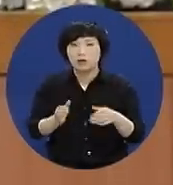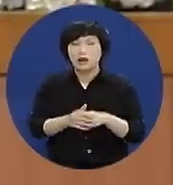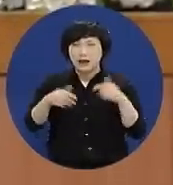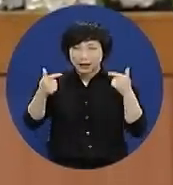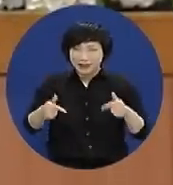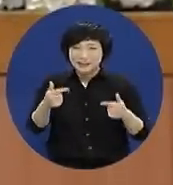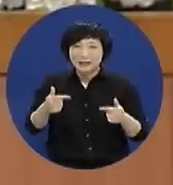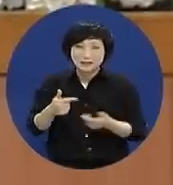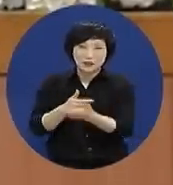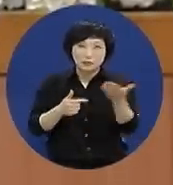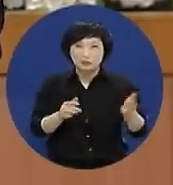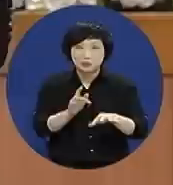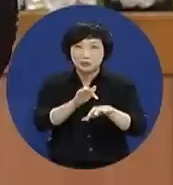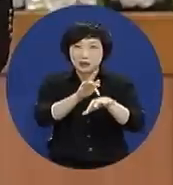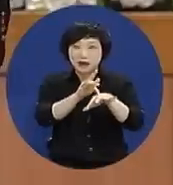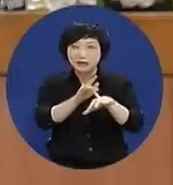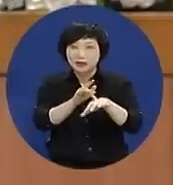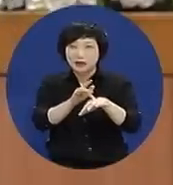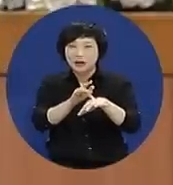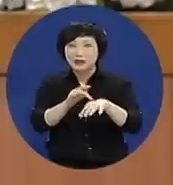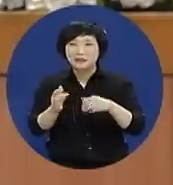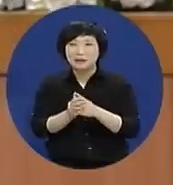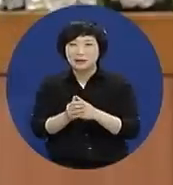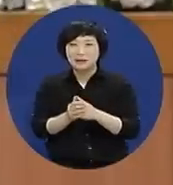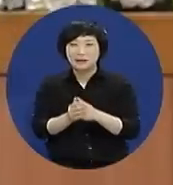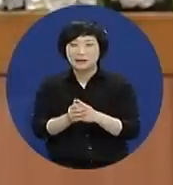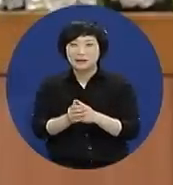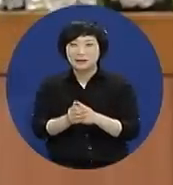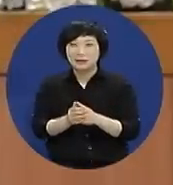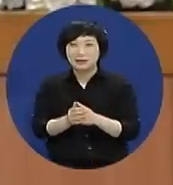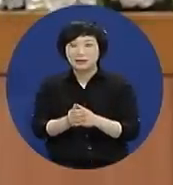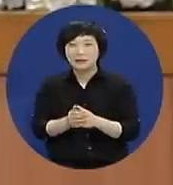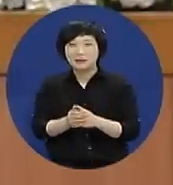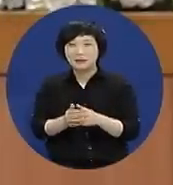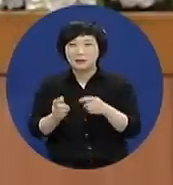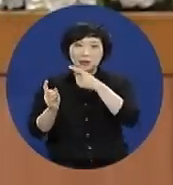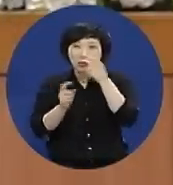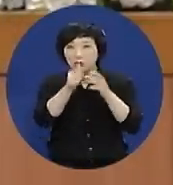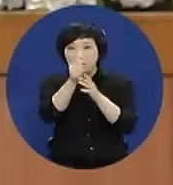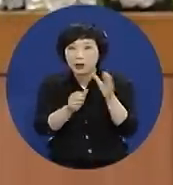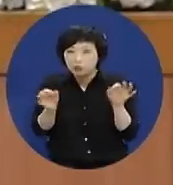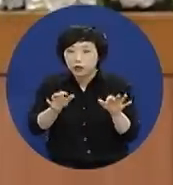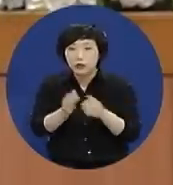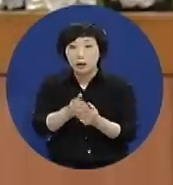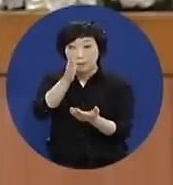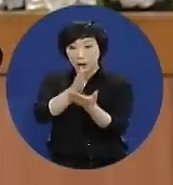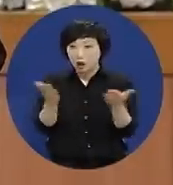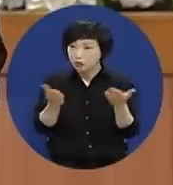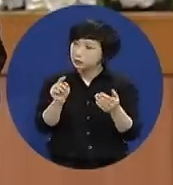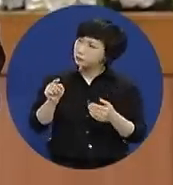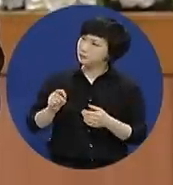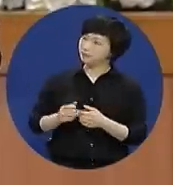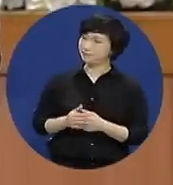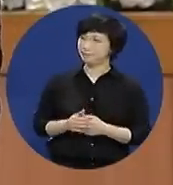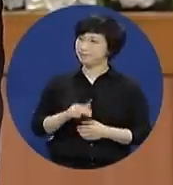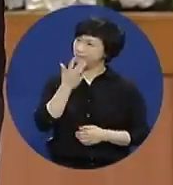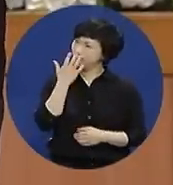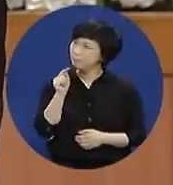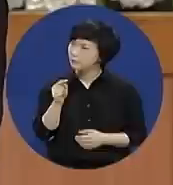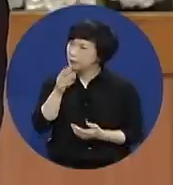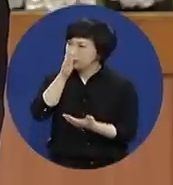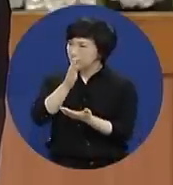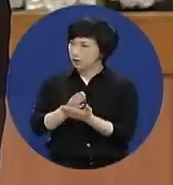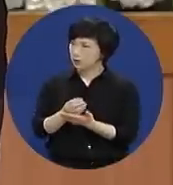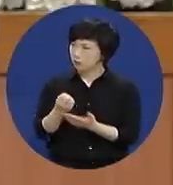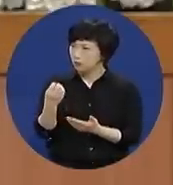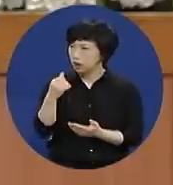からと言われたのですか主は必ず死ぬと言われたのにいつも悪魔のの声が聞こえるとしてはいけないと言われ